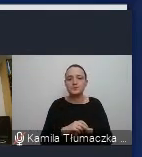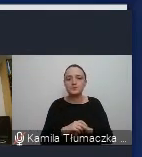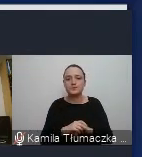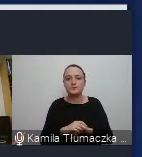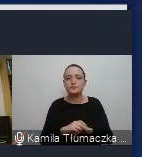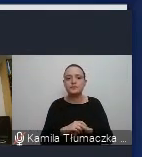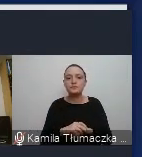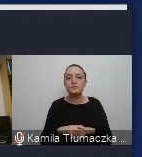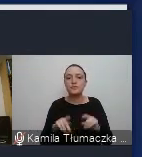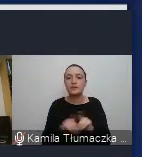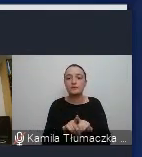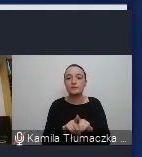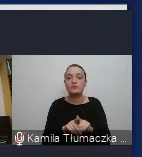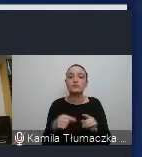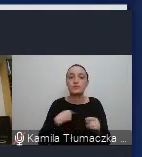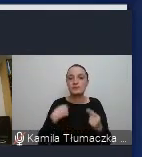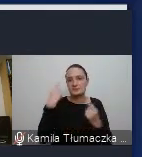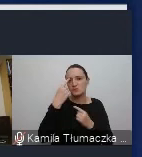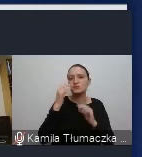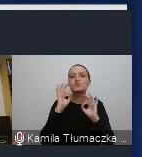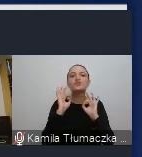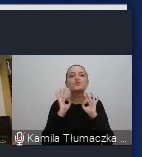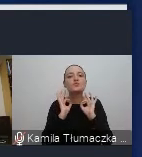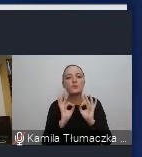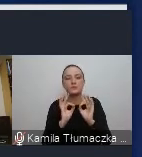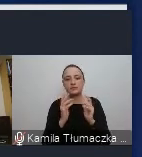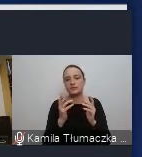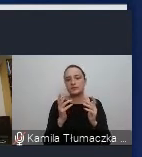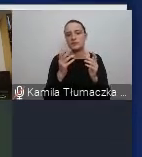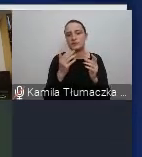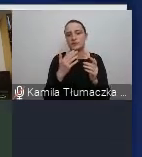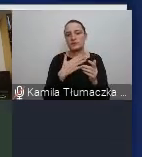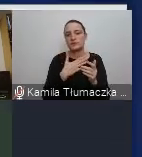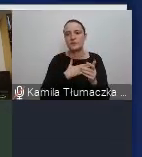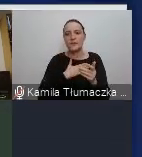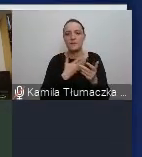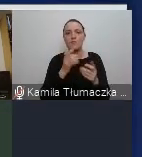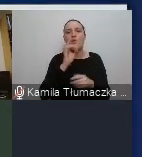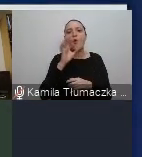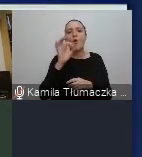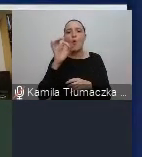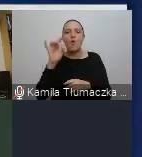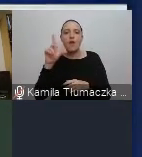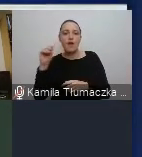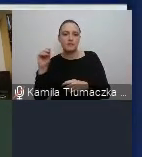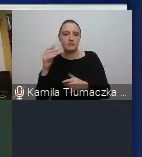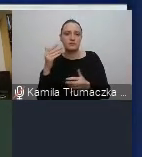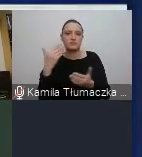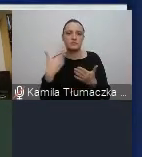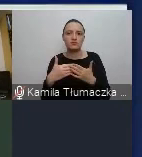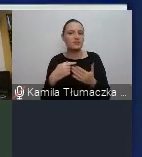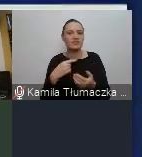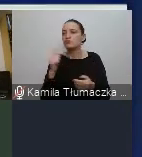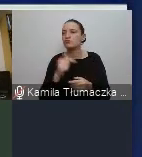Oprócz tego uważam, że bardzo dobrze jest mieć konto w Google, ponieważ z jakiego względu? Dlatego, że nie musiałam